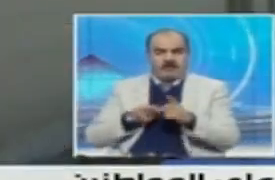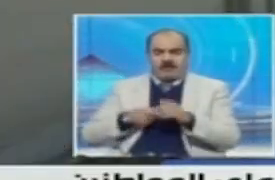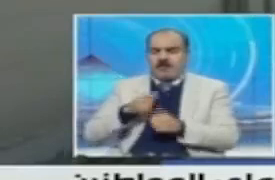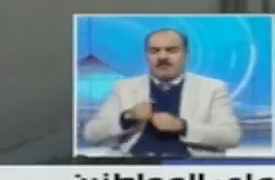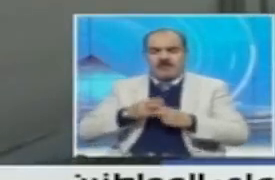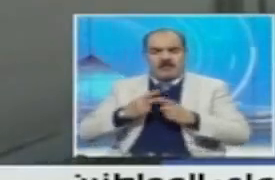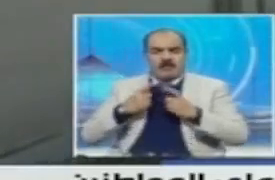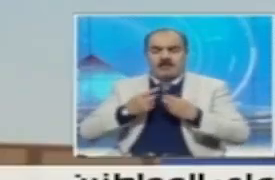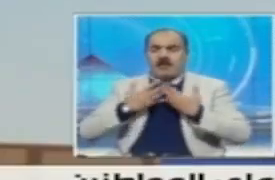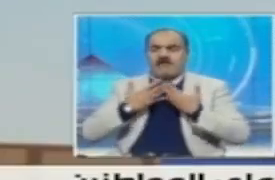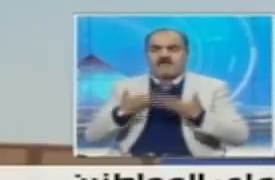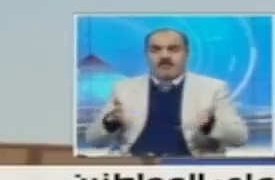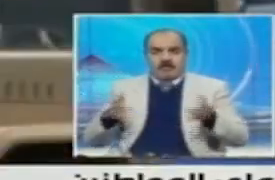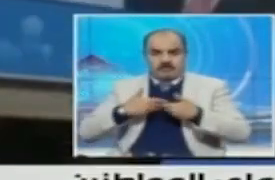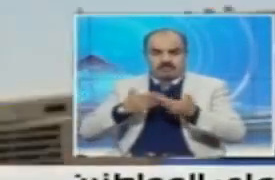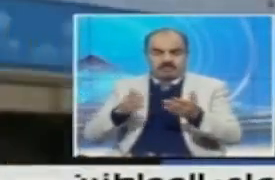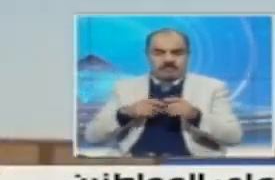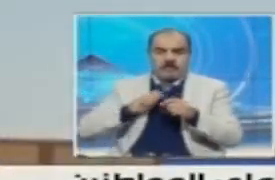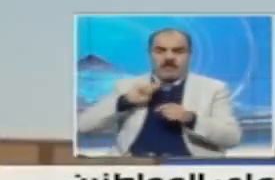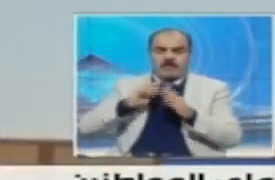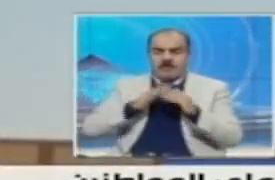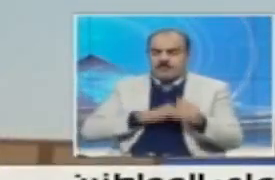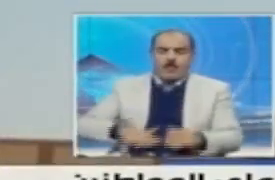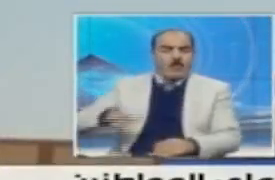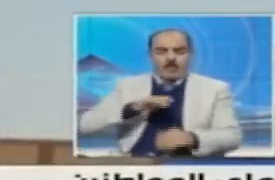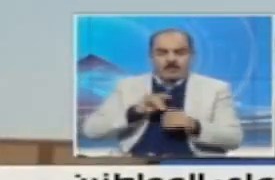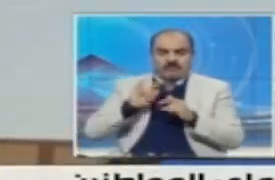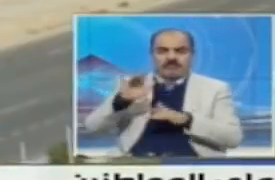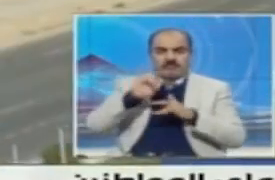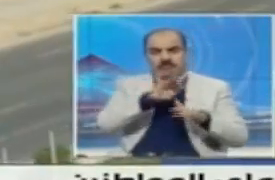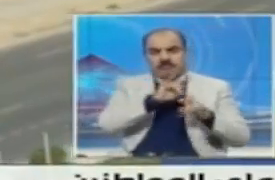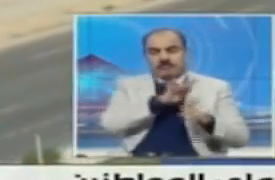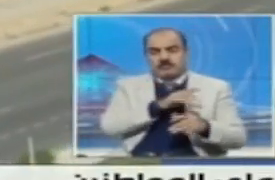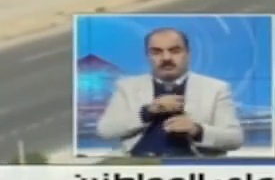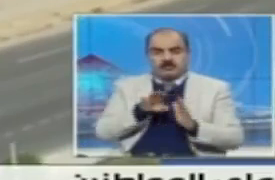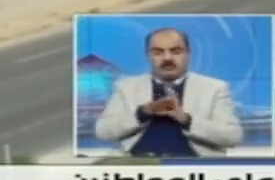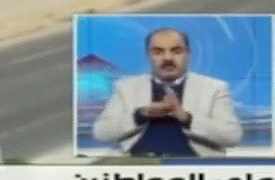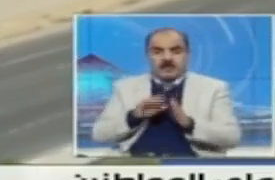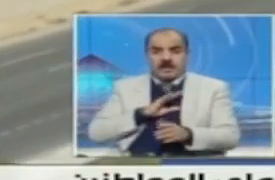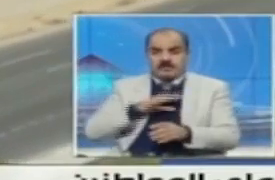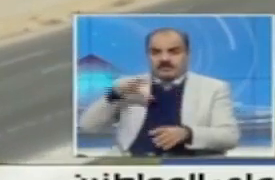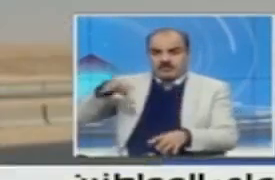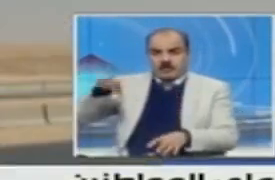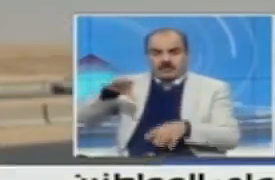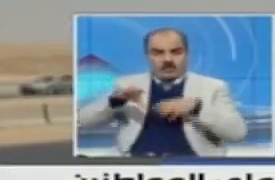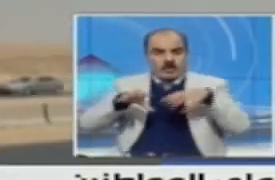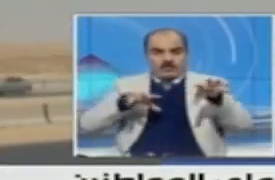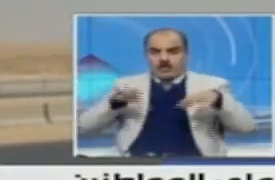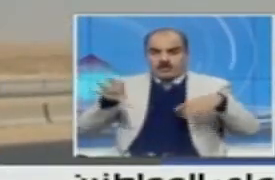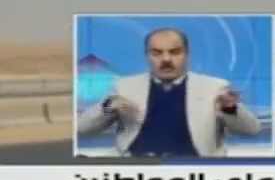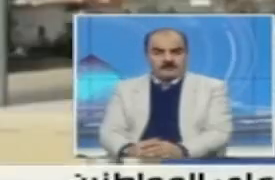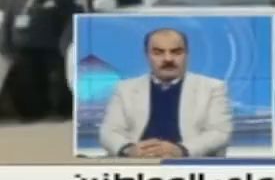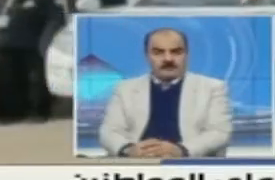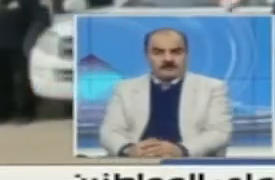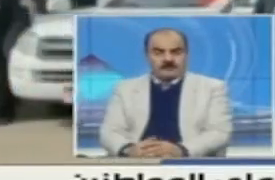والقطارات لتوزيع السلع لمختلف محافظات الجمهورية بنطاق الجيوش الميدانية والمناطق